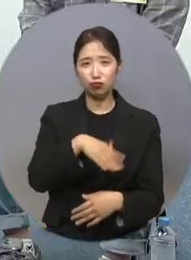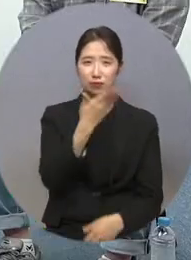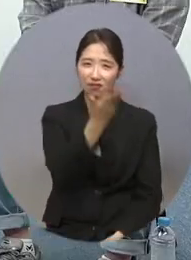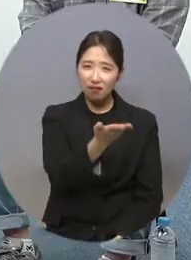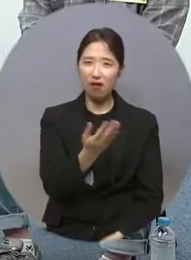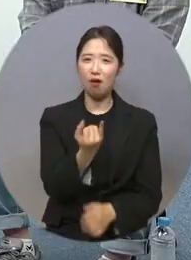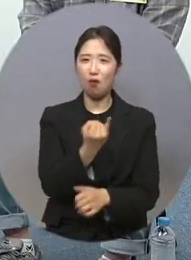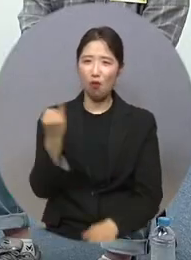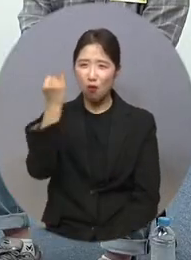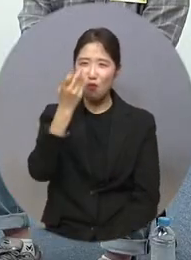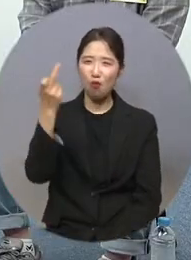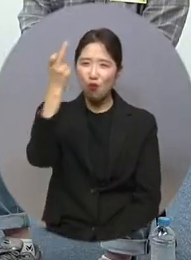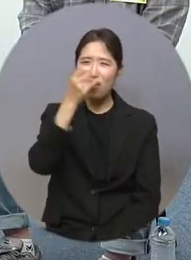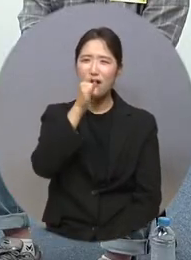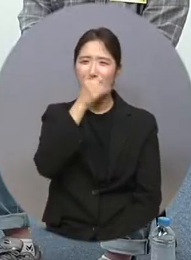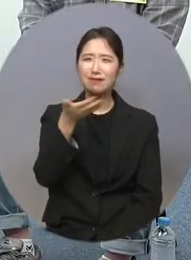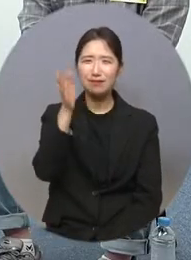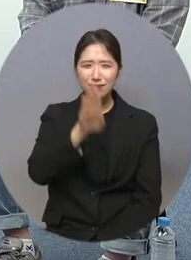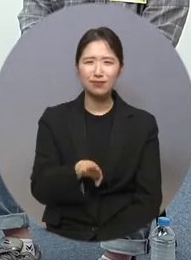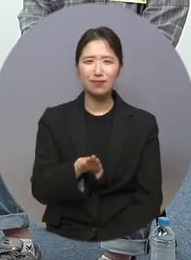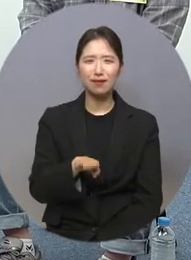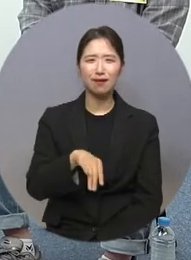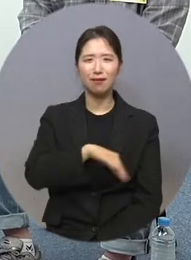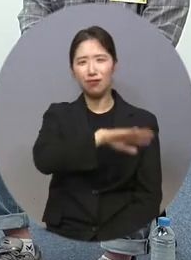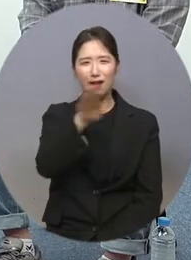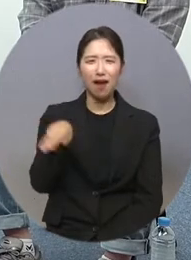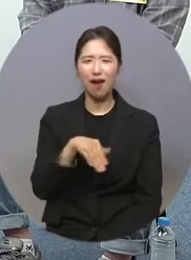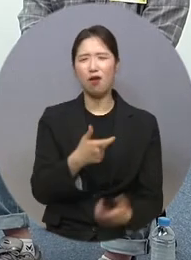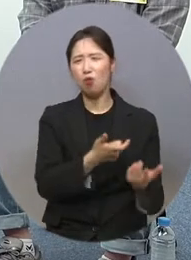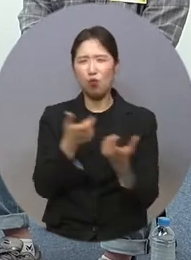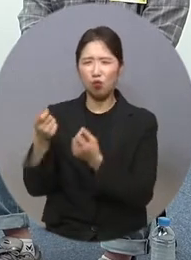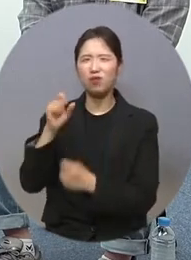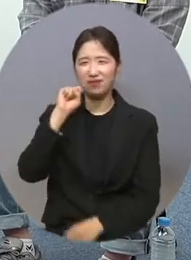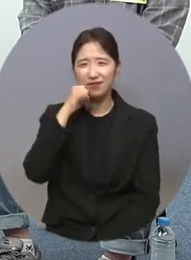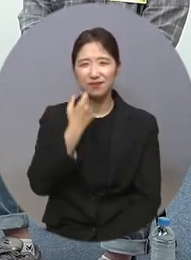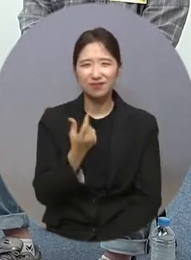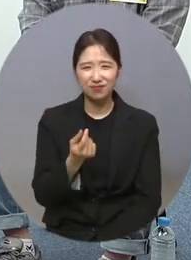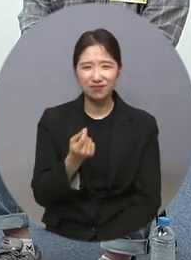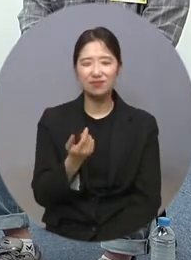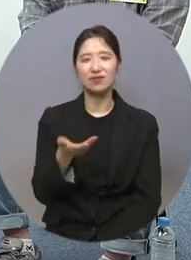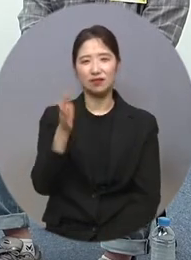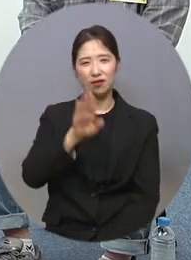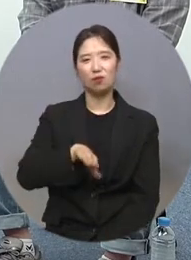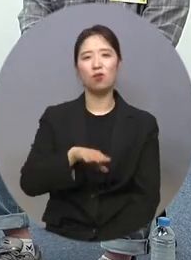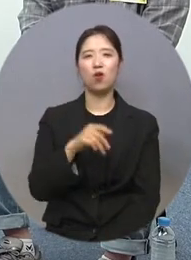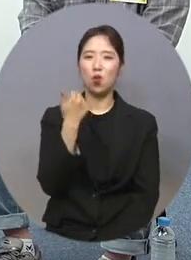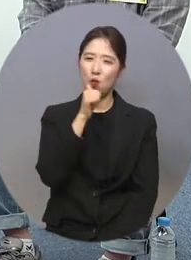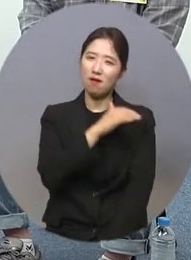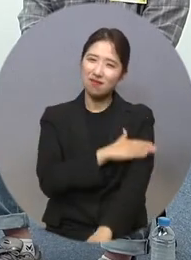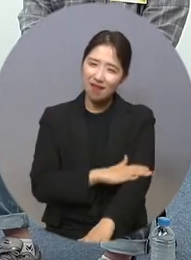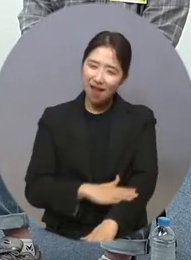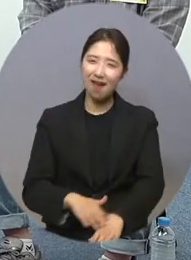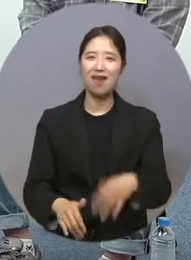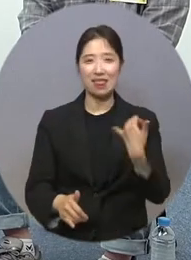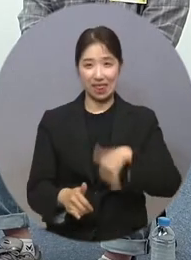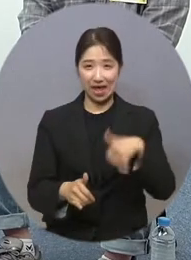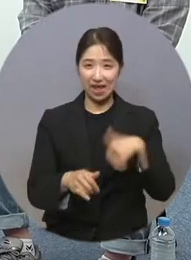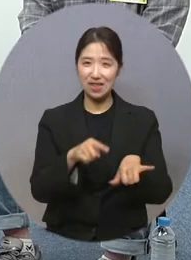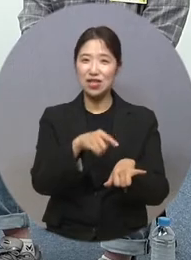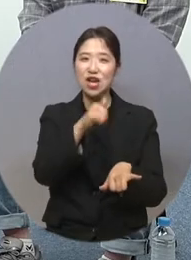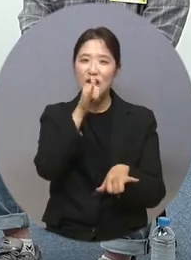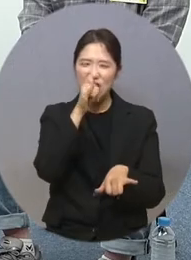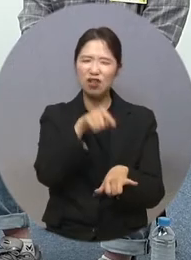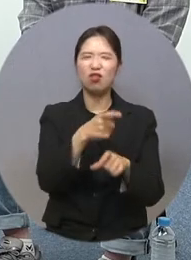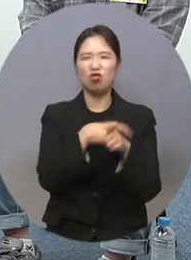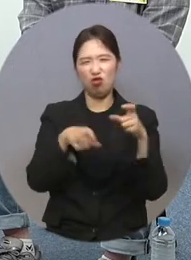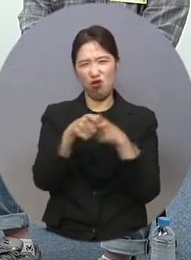있으셨는데도 네 명이 골고루 또 그러지 않을 상황이 있을 수 있잖아요. 그래도 잘해주고 통역을 잘해주는 어떤